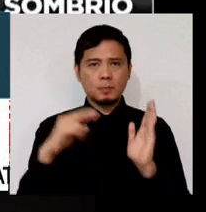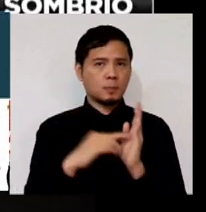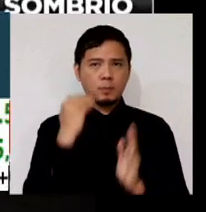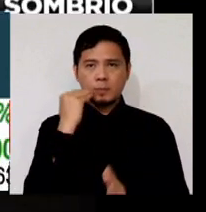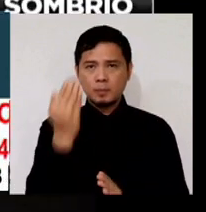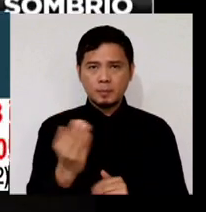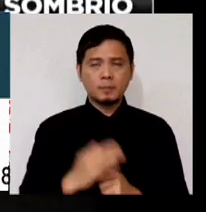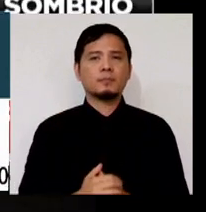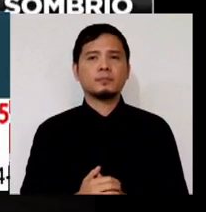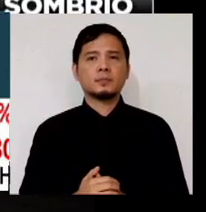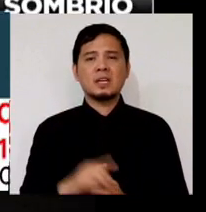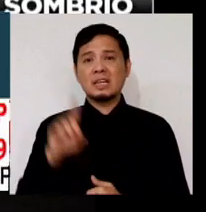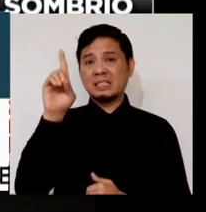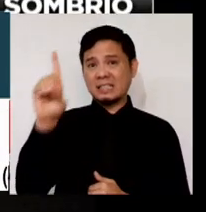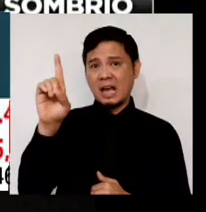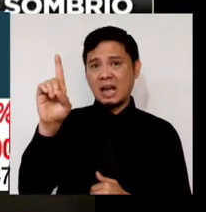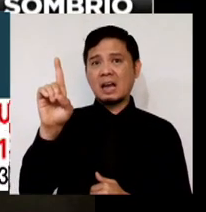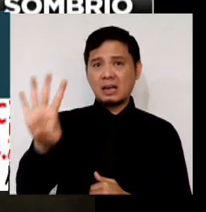isang nawawala na kinuha yung